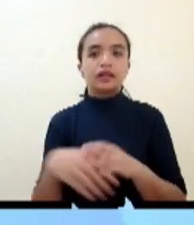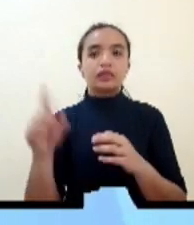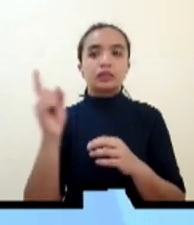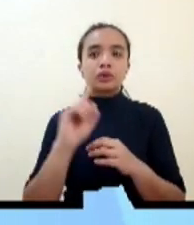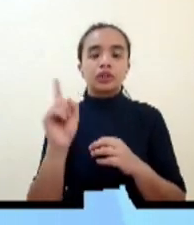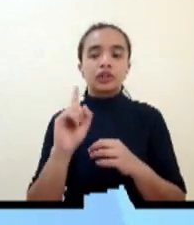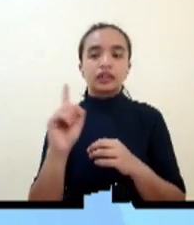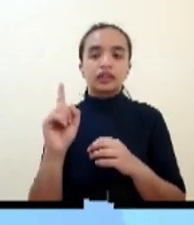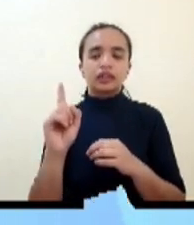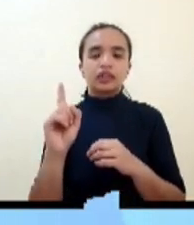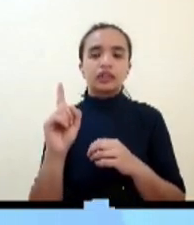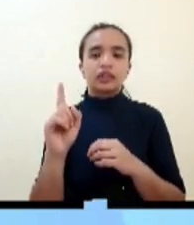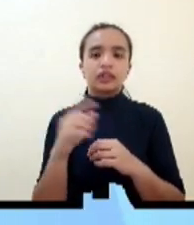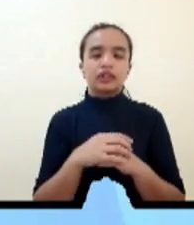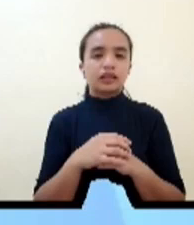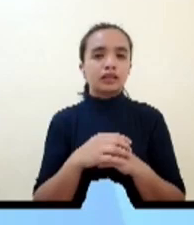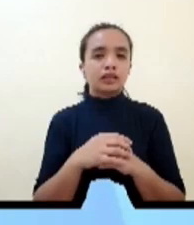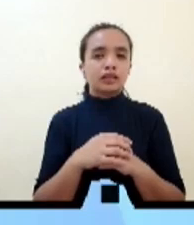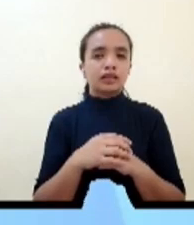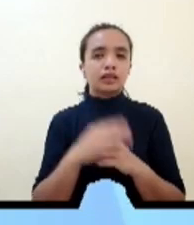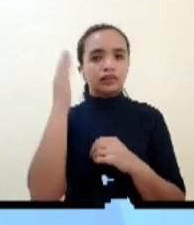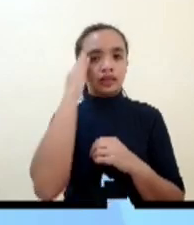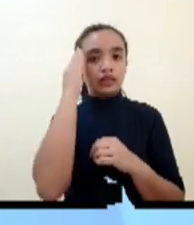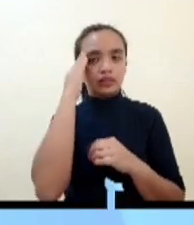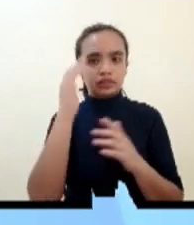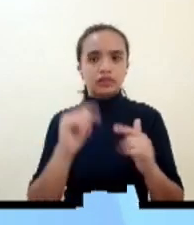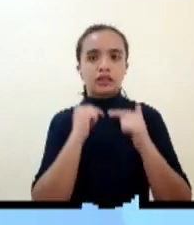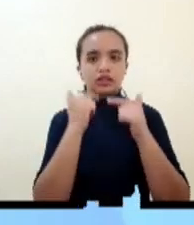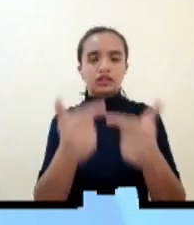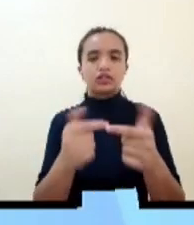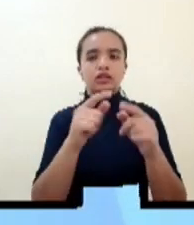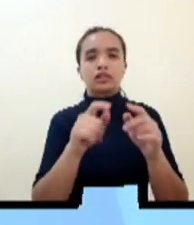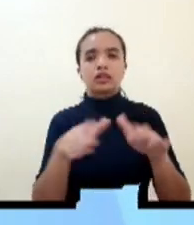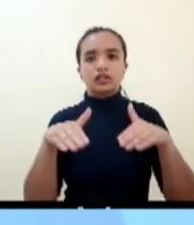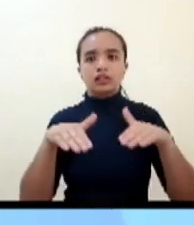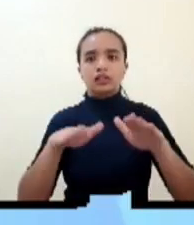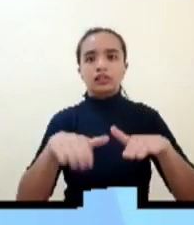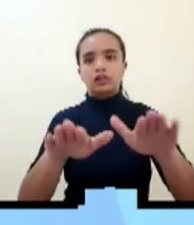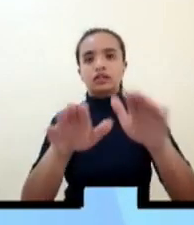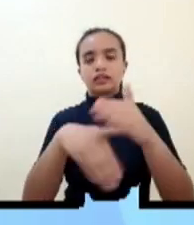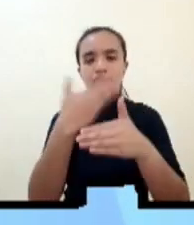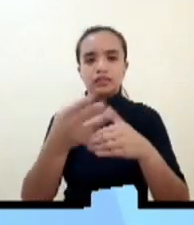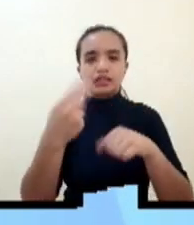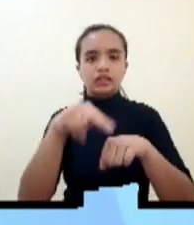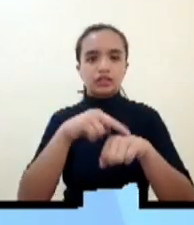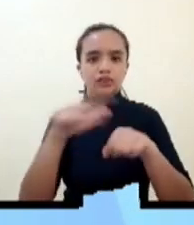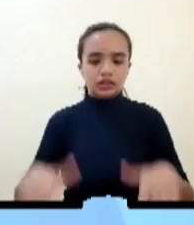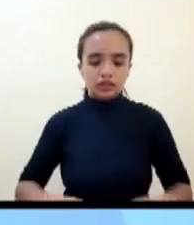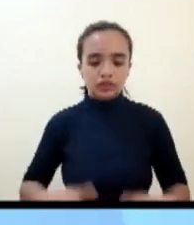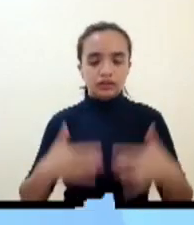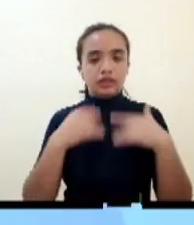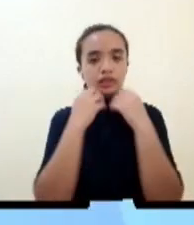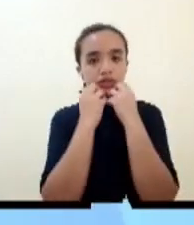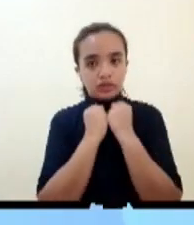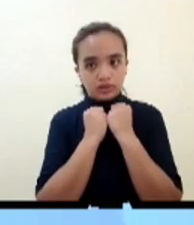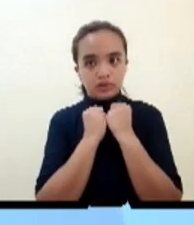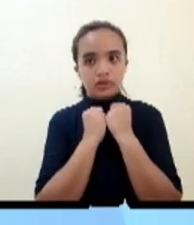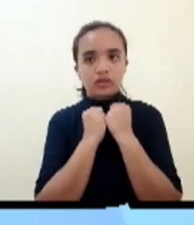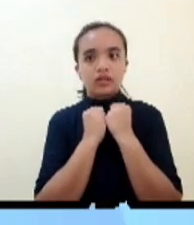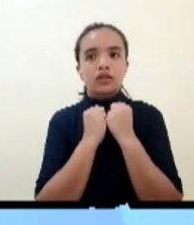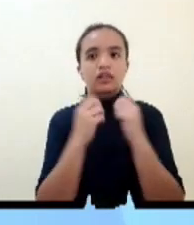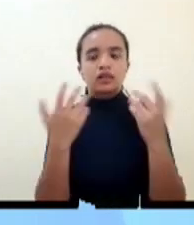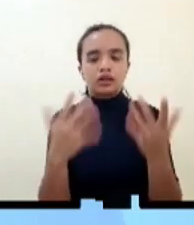mga kaalaman tungkol sa paghabi. And of course, we also have National Living Treasure, Estelita Bantila, no, nagsagawa na